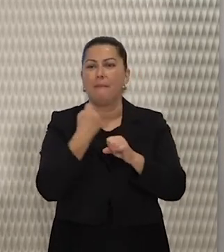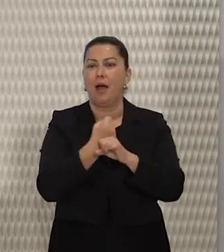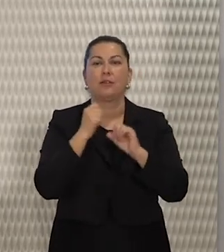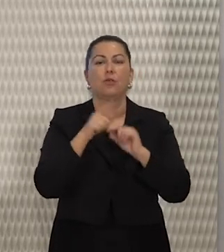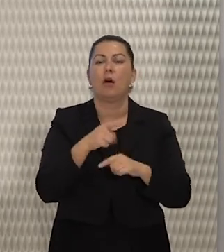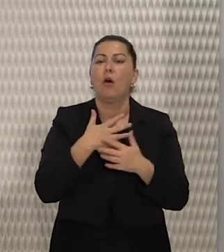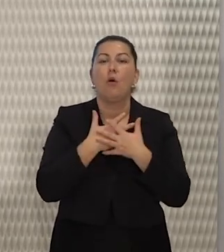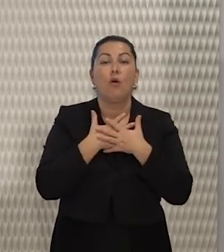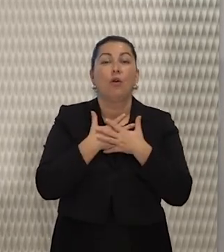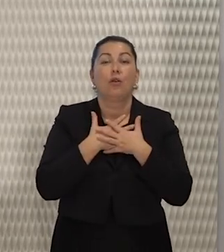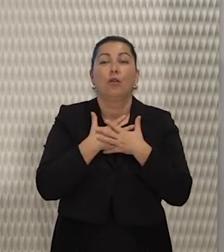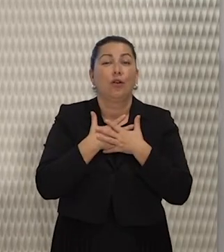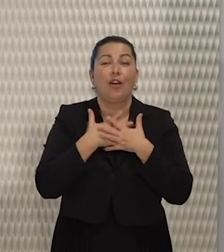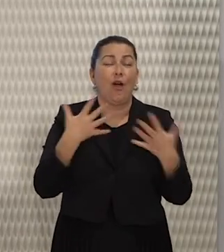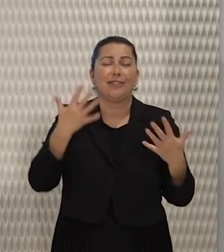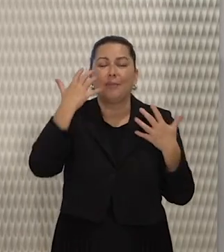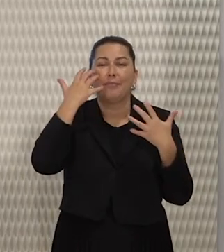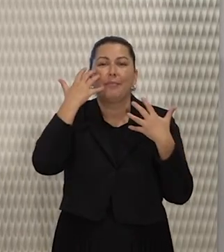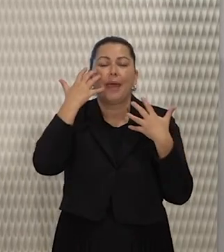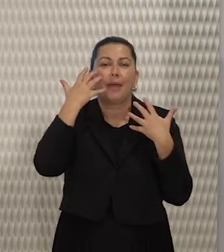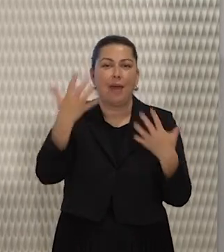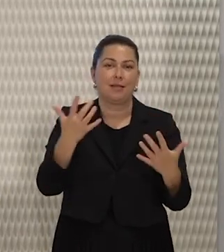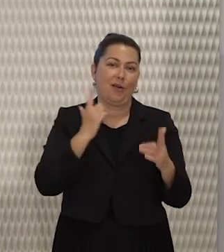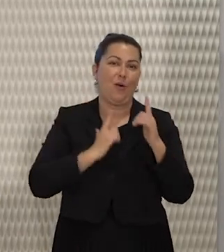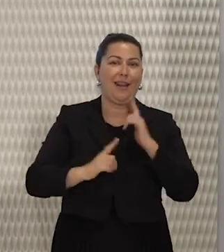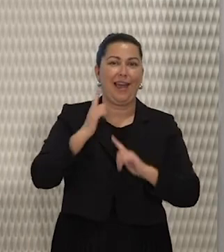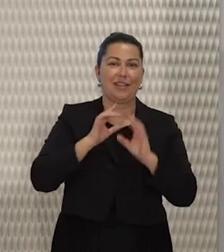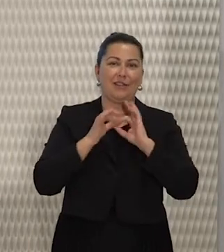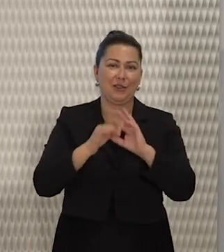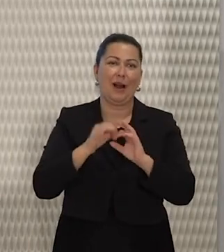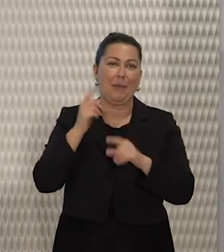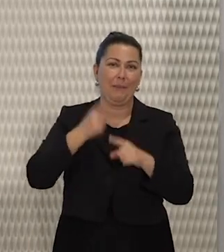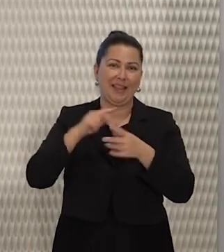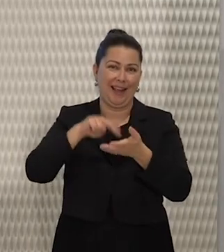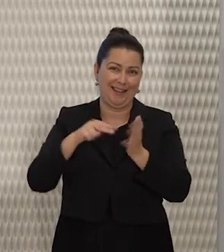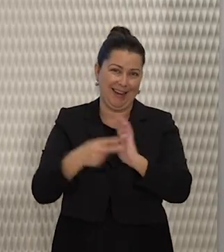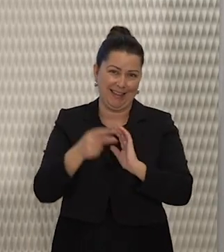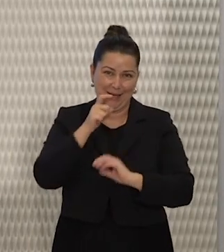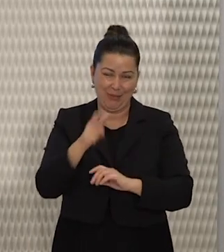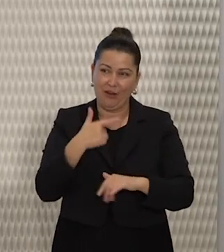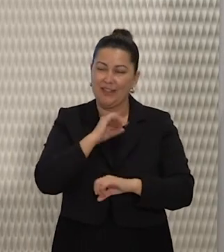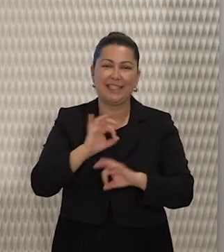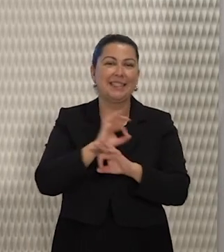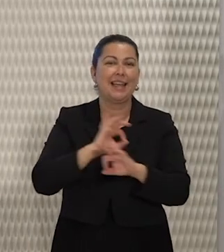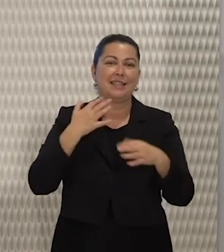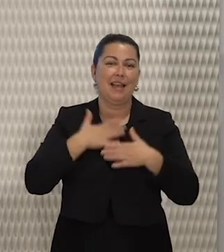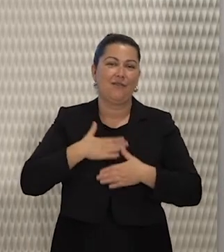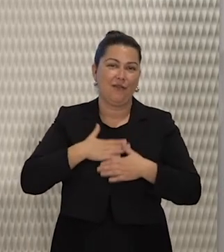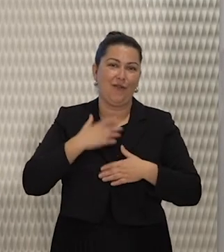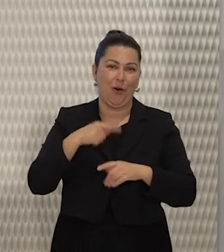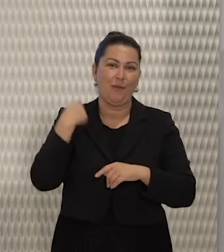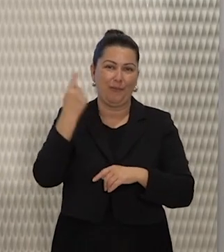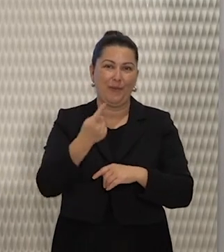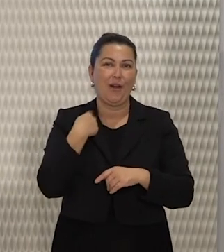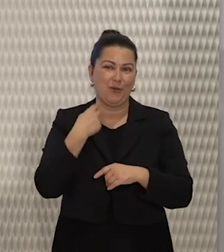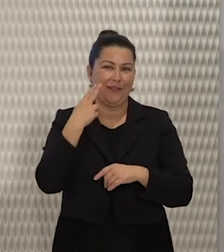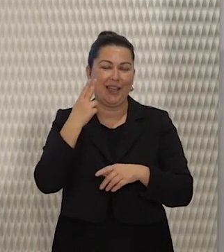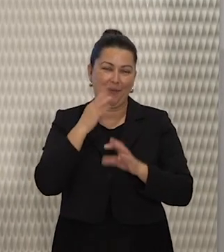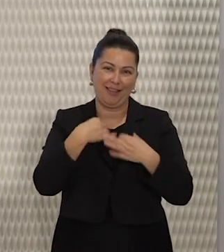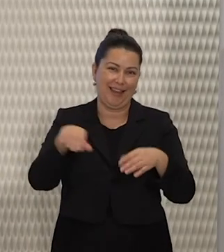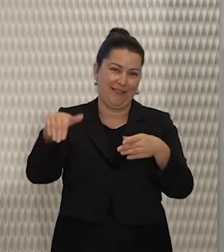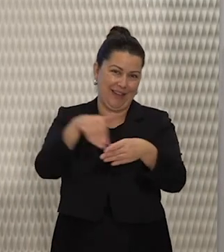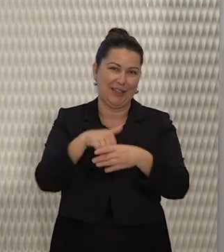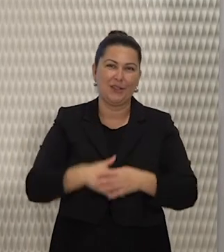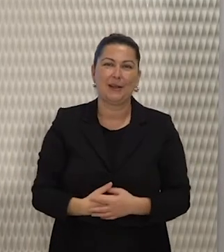eine irrsinnige Begeisterung oder Leidenschaft für den Beruf als Metalltechniker. Wir sind recht froh, dass man bei uns in unseren Reihen aufnehmen